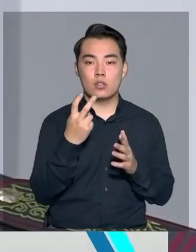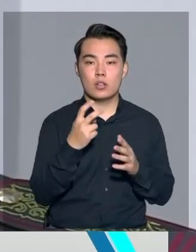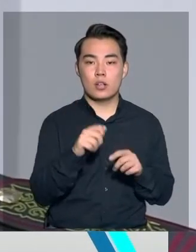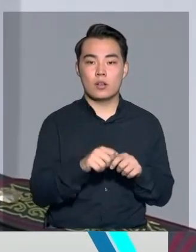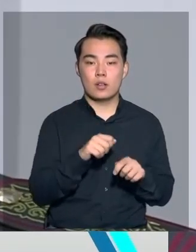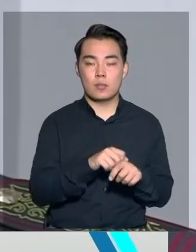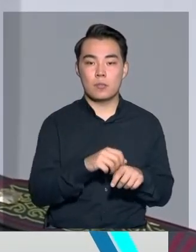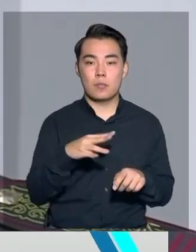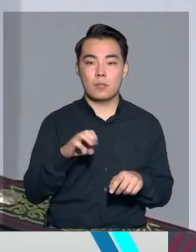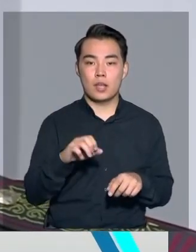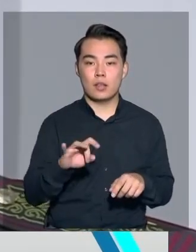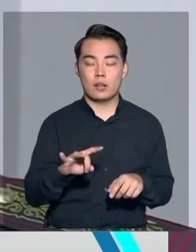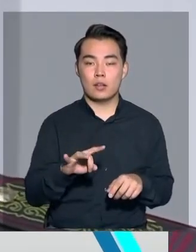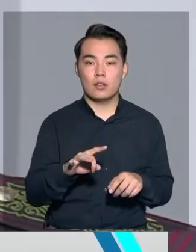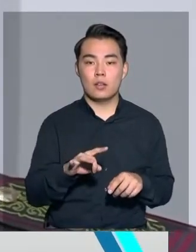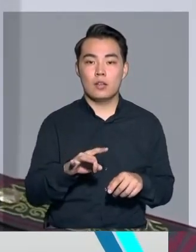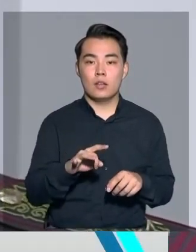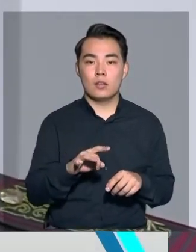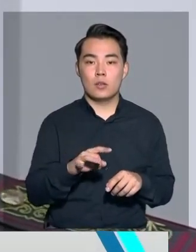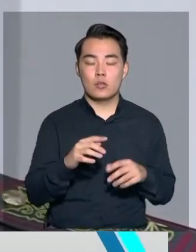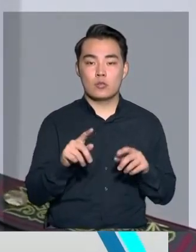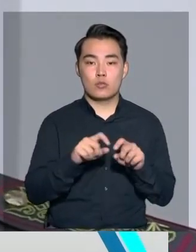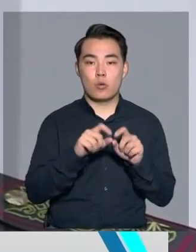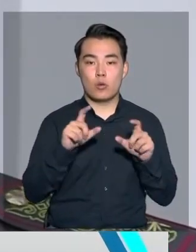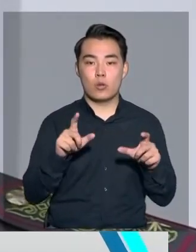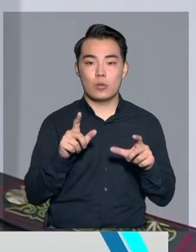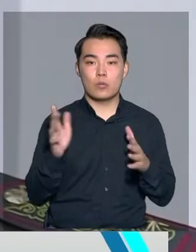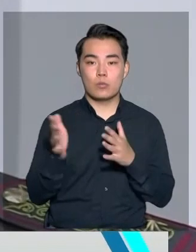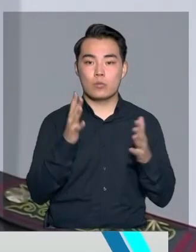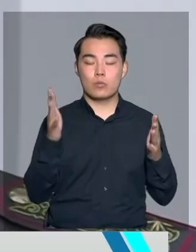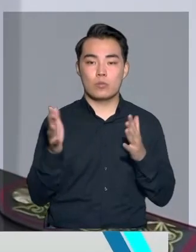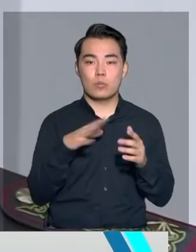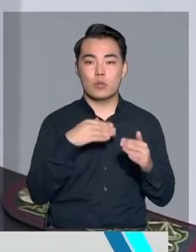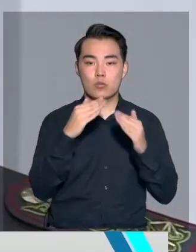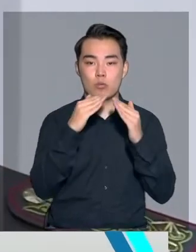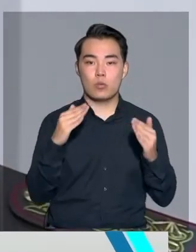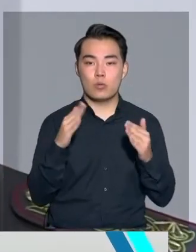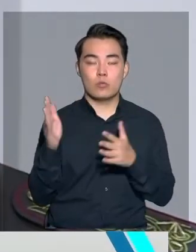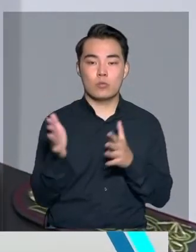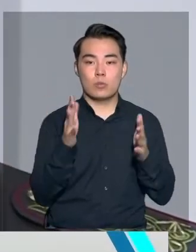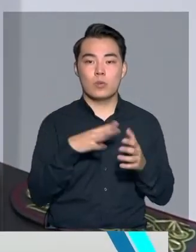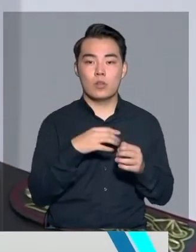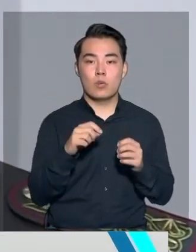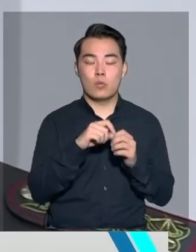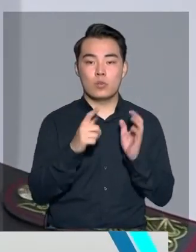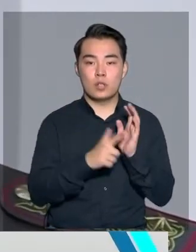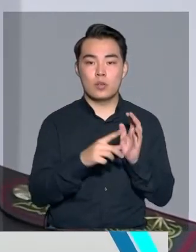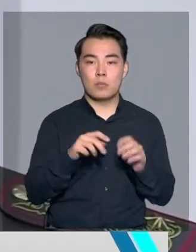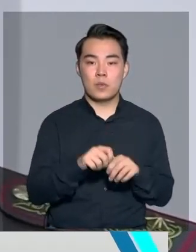метр мектептің төбесін жол алып кетті желмен. Жел 17 метрден аса